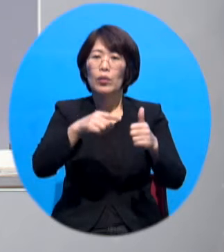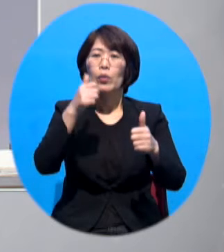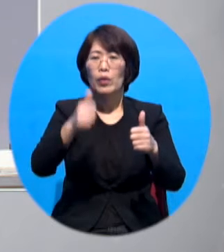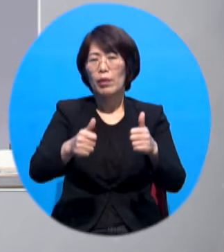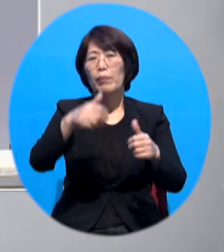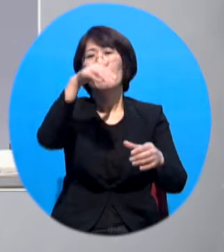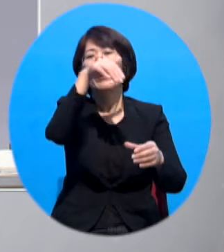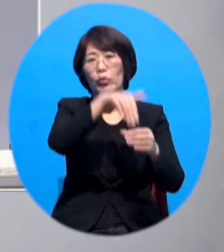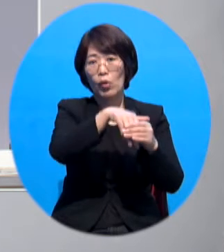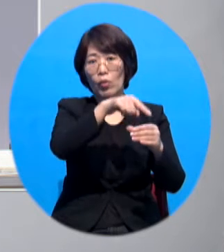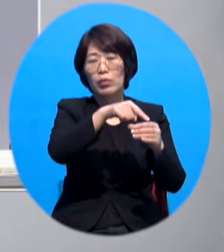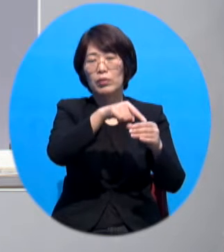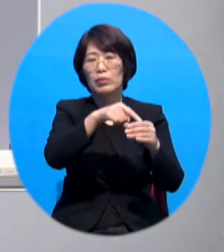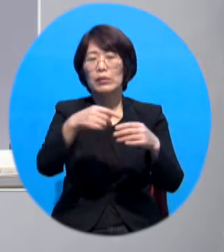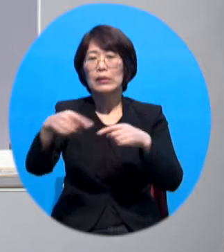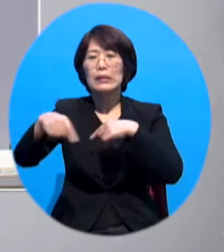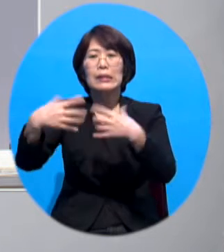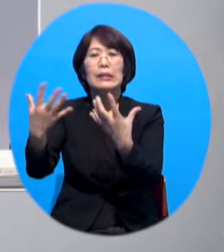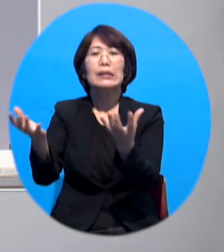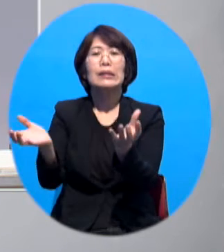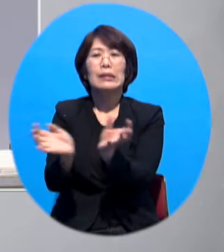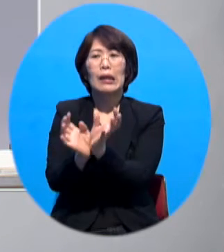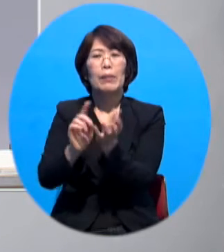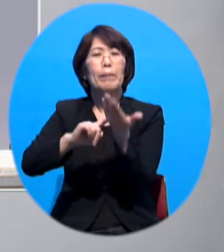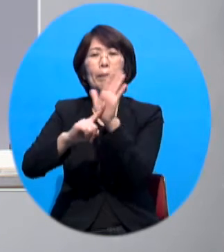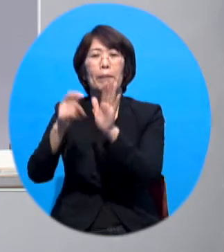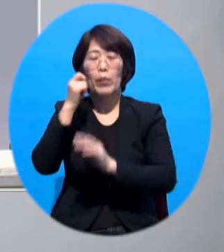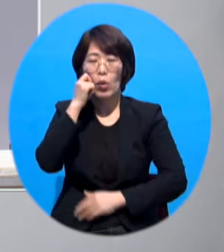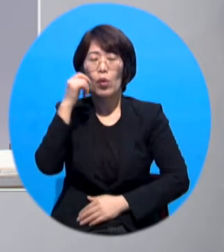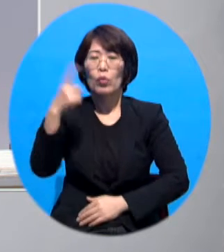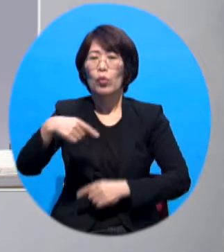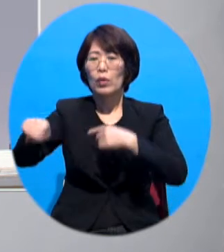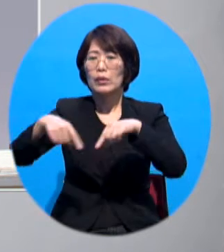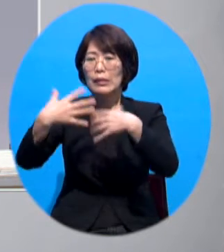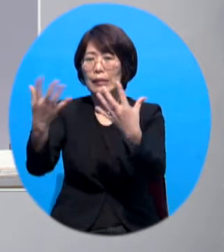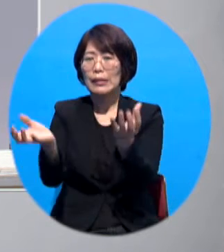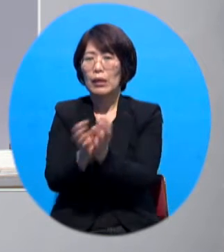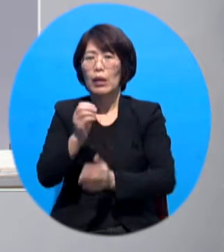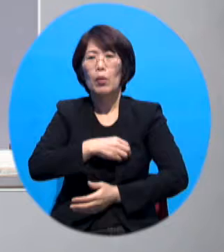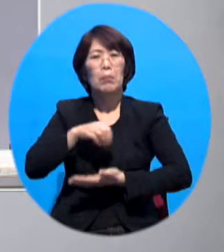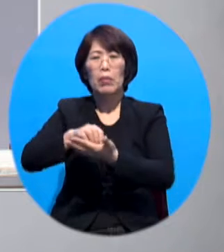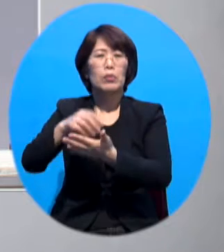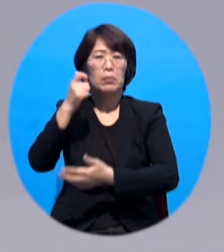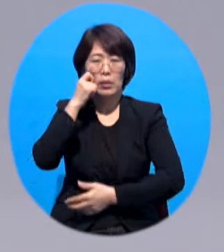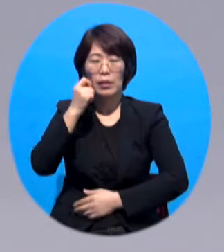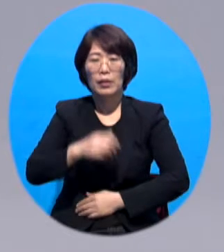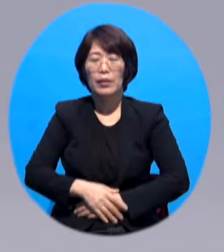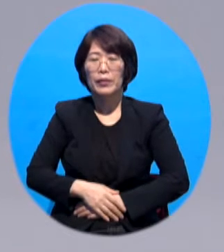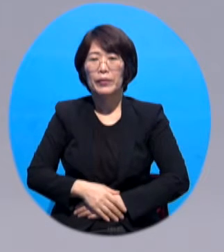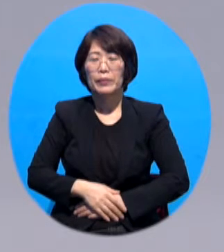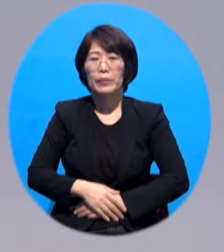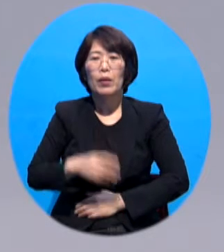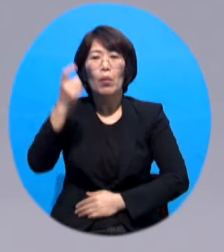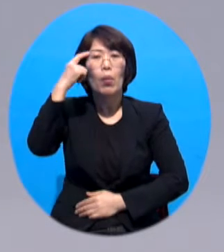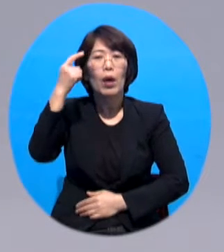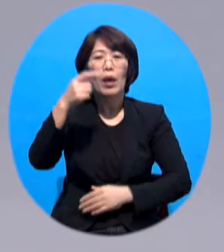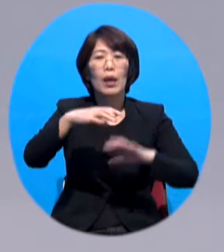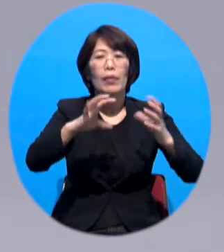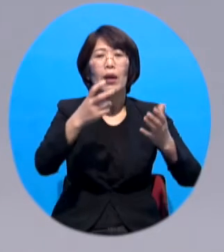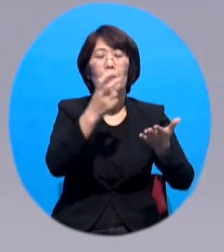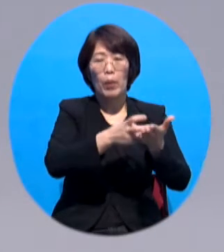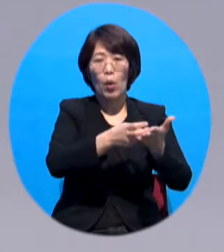선거는 정당을 표방할 수 없고 또 정당이 서서 갈 수도 없습니다 그래서 우리가 헌법이